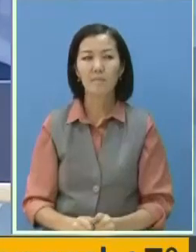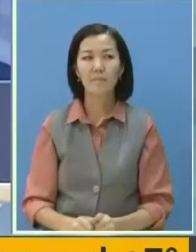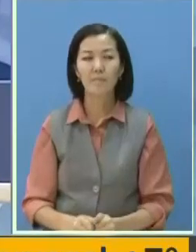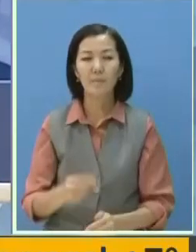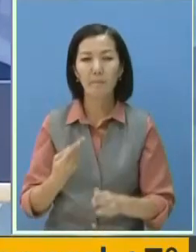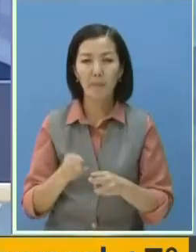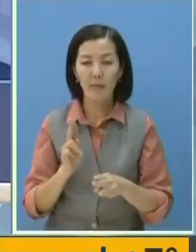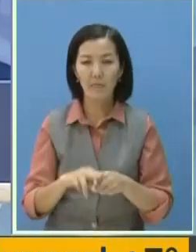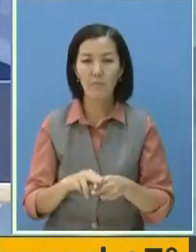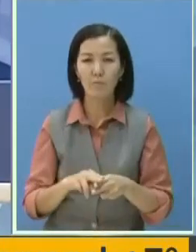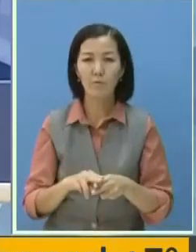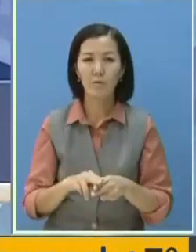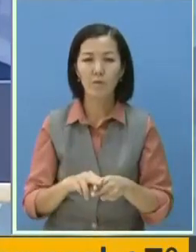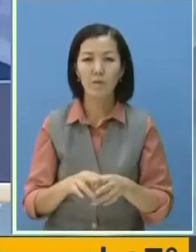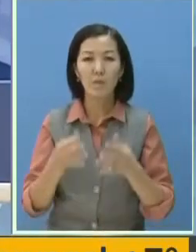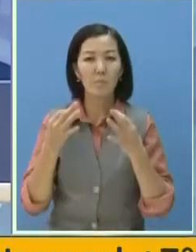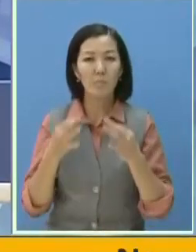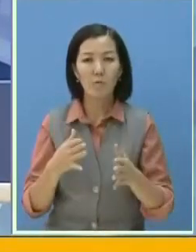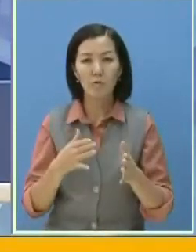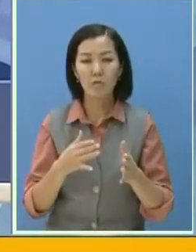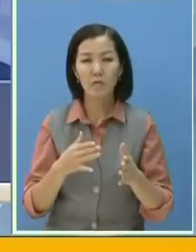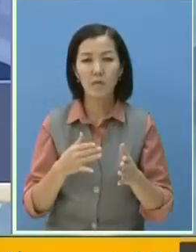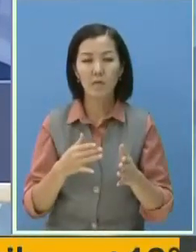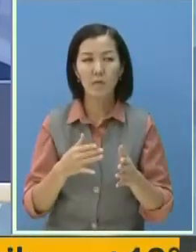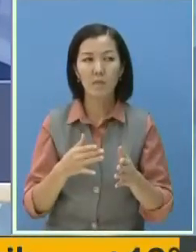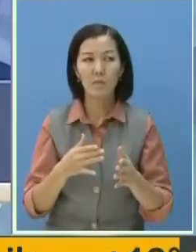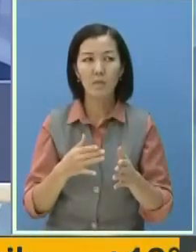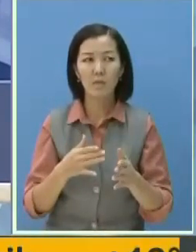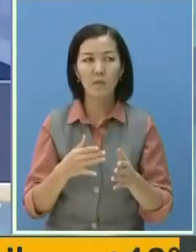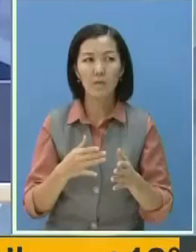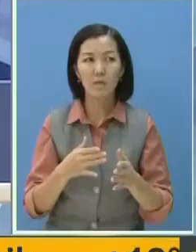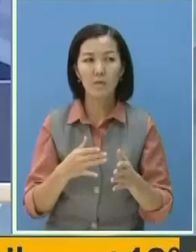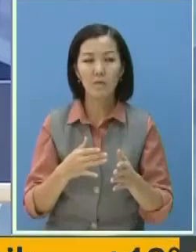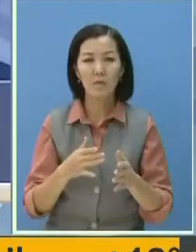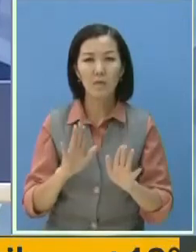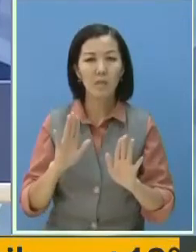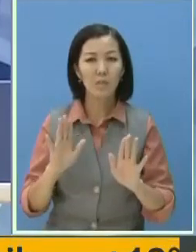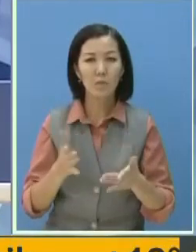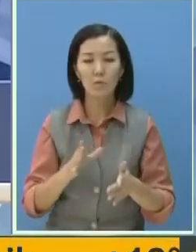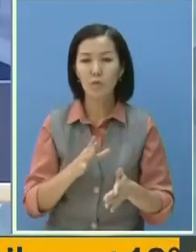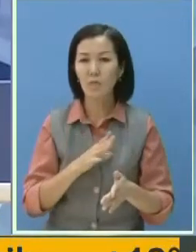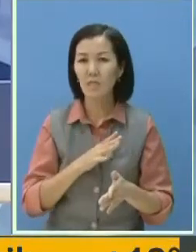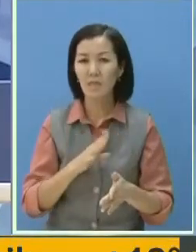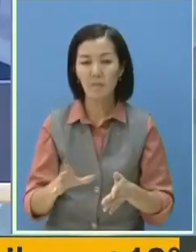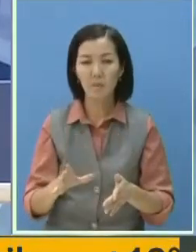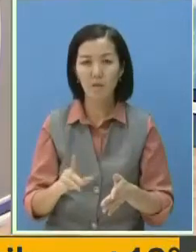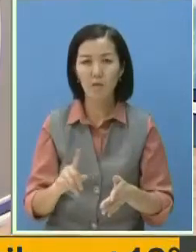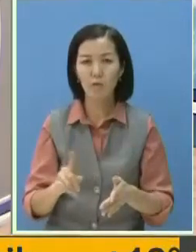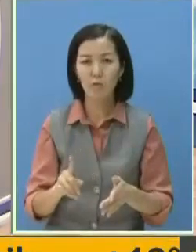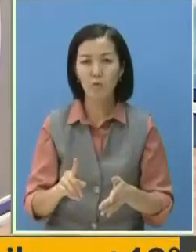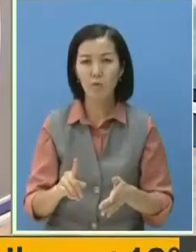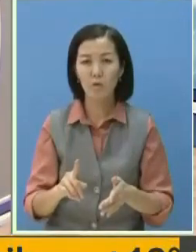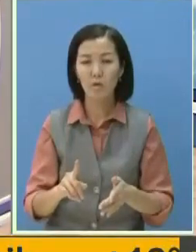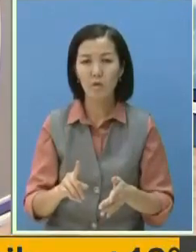Поэтому просто-напросто это исключено, но и потом не было еще пока ни одного случая, чтобы у кого-то